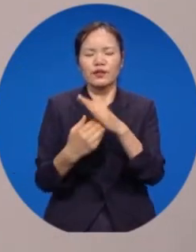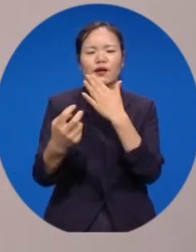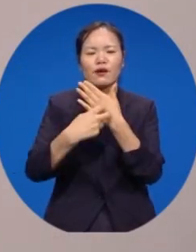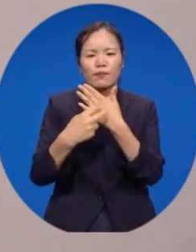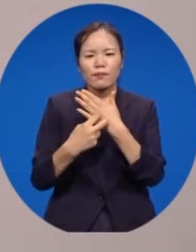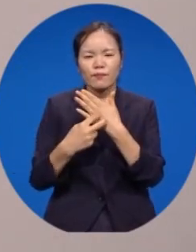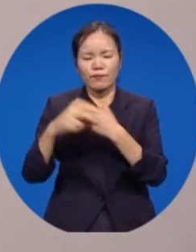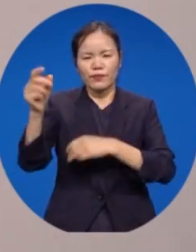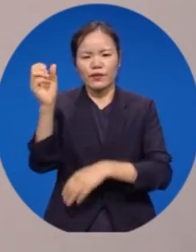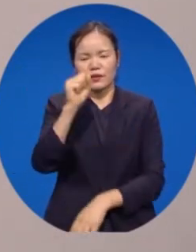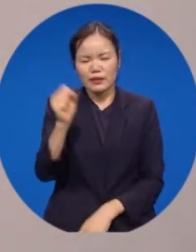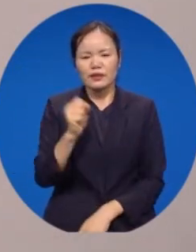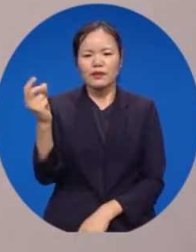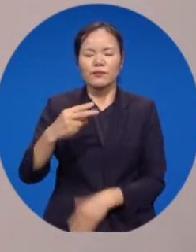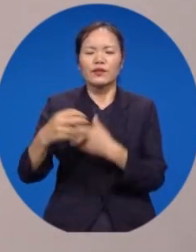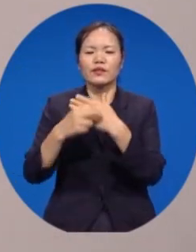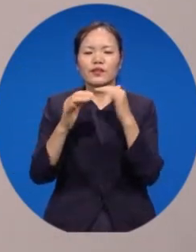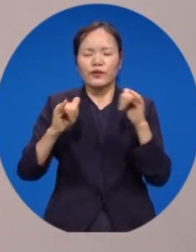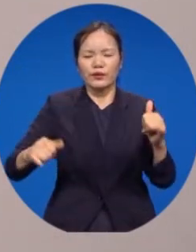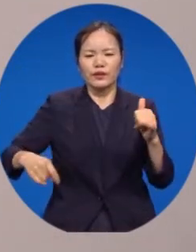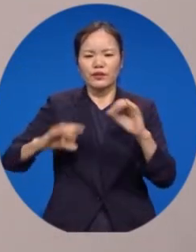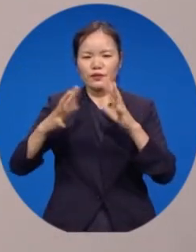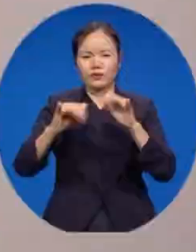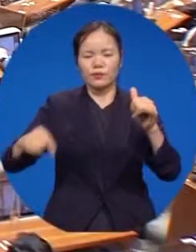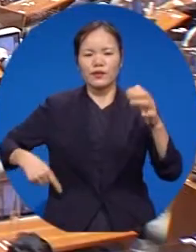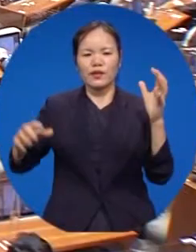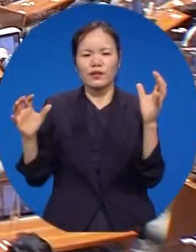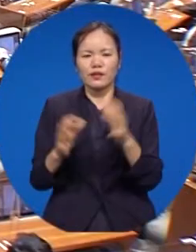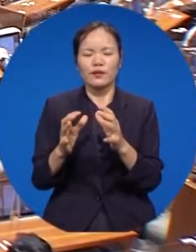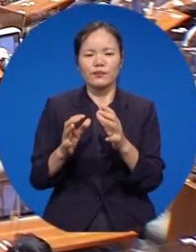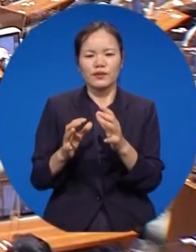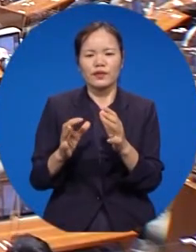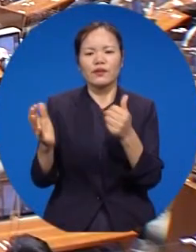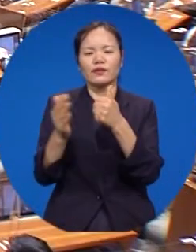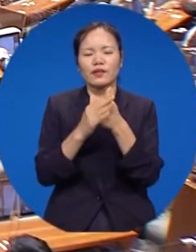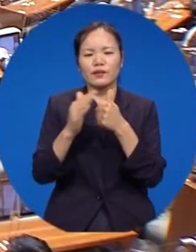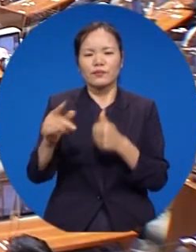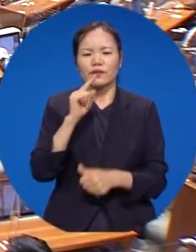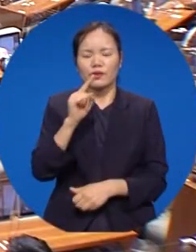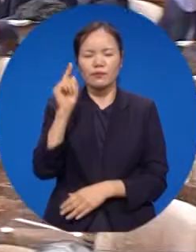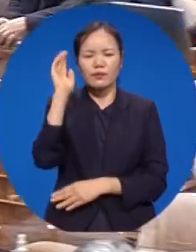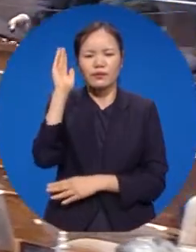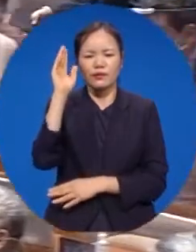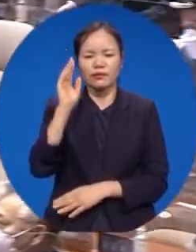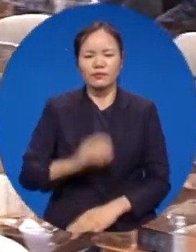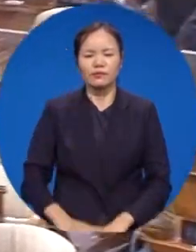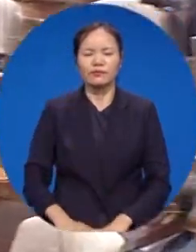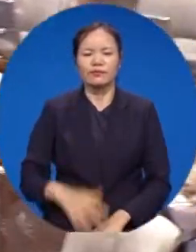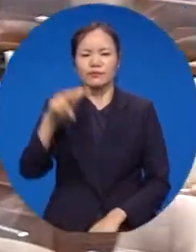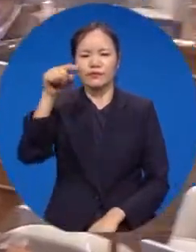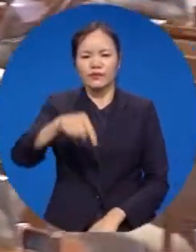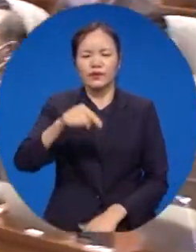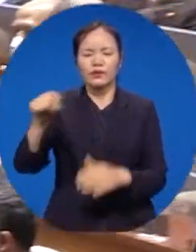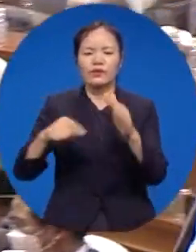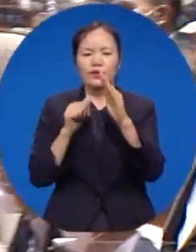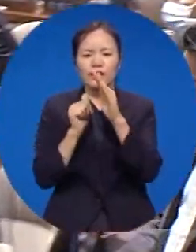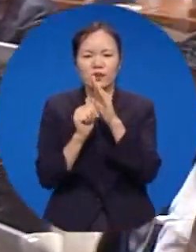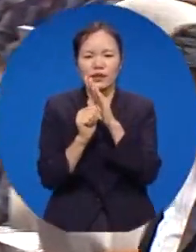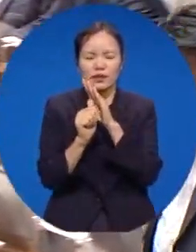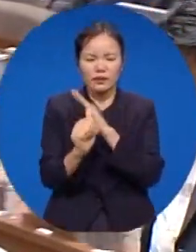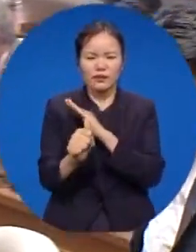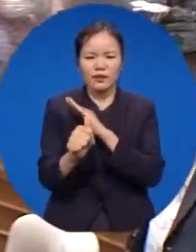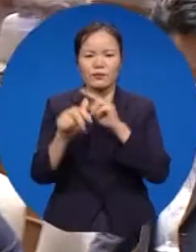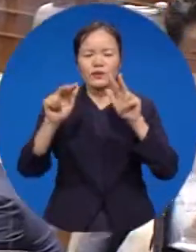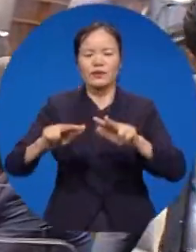의료인들의 헌신 또 국민들의 협력으로 가능했다고 강조할 것으로 예상됩니다. 자, 주호영 국민의힘